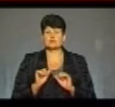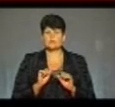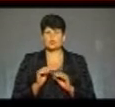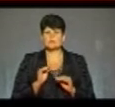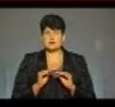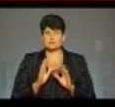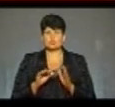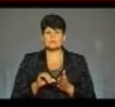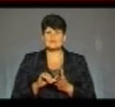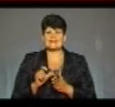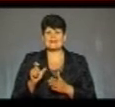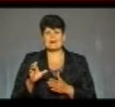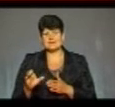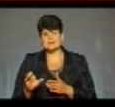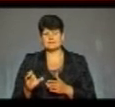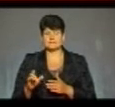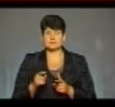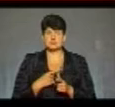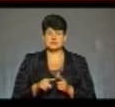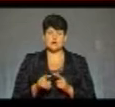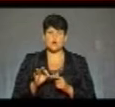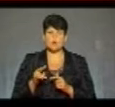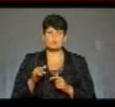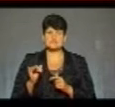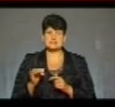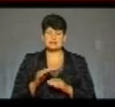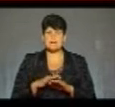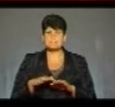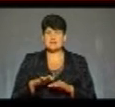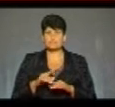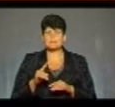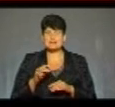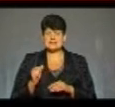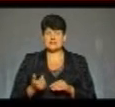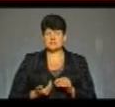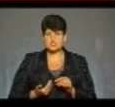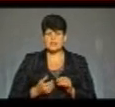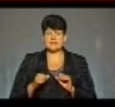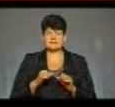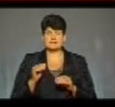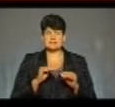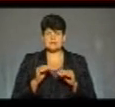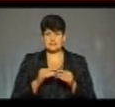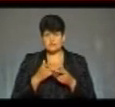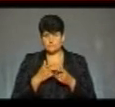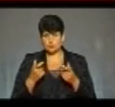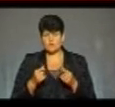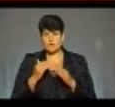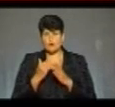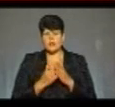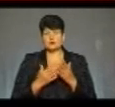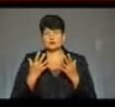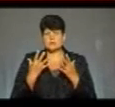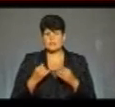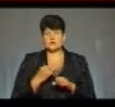будуть чи представники ЄС, чи опозиційна платформа «За життя», хоча, звичайно, що керівний склад він формує порядок денний